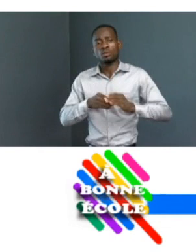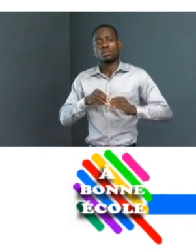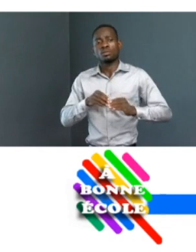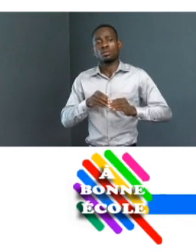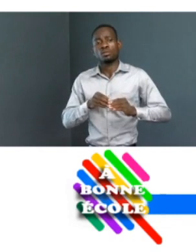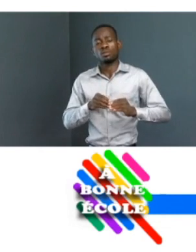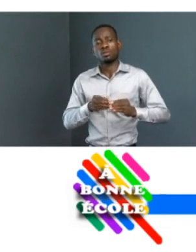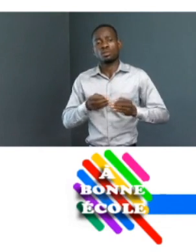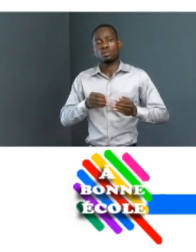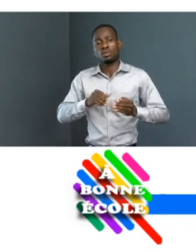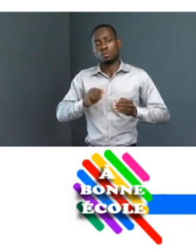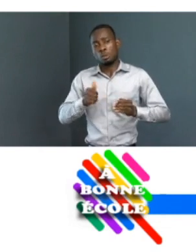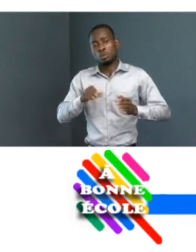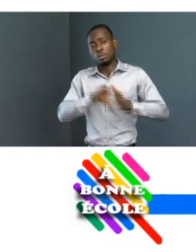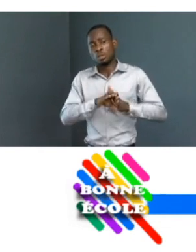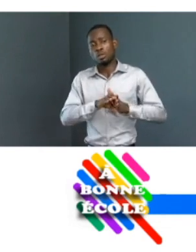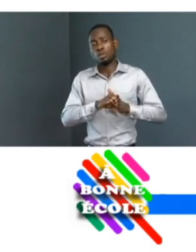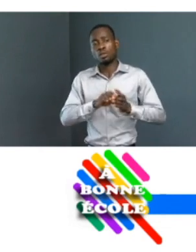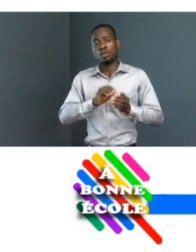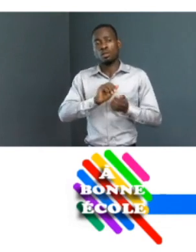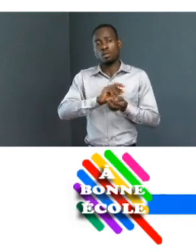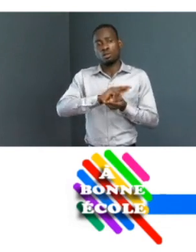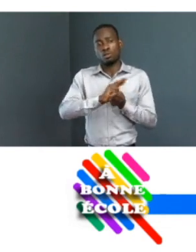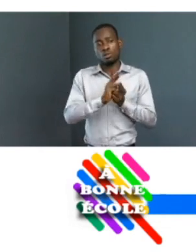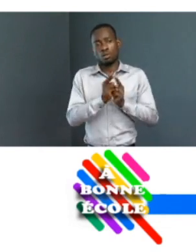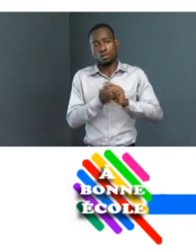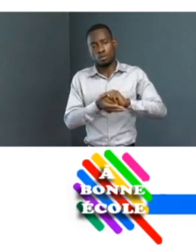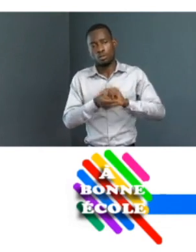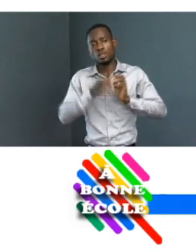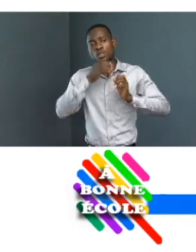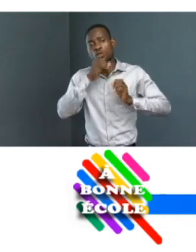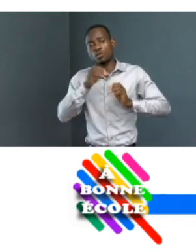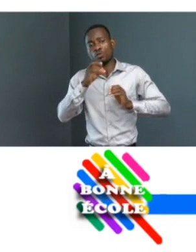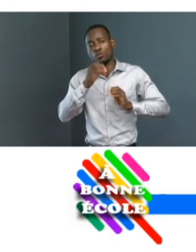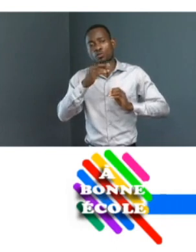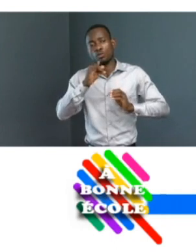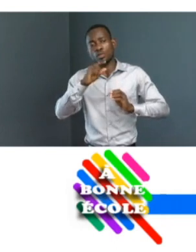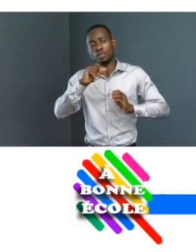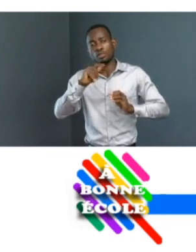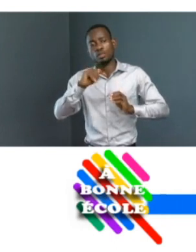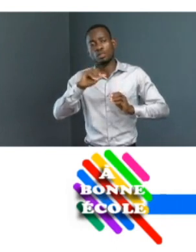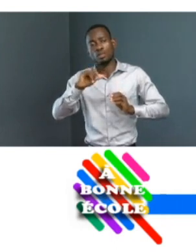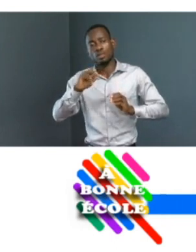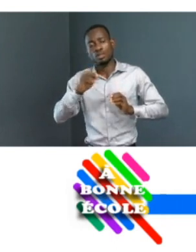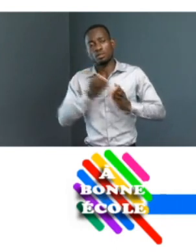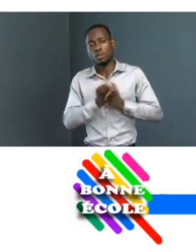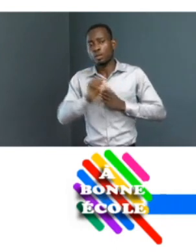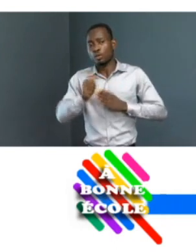au remplacement du vieux cristallin par un cristallin synthétique.